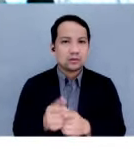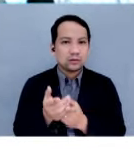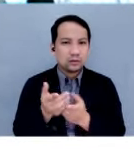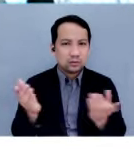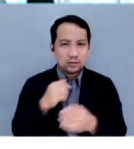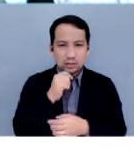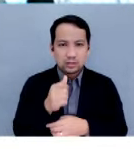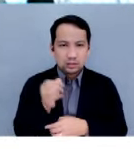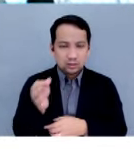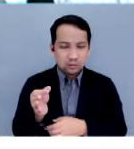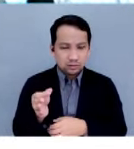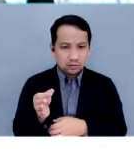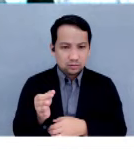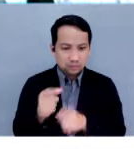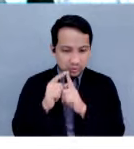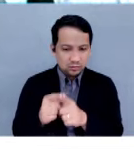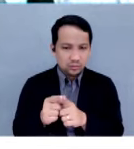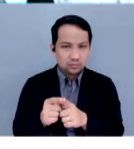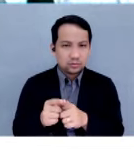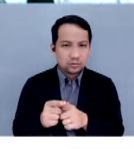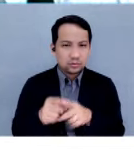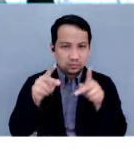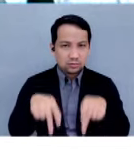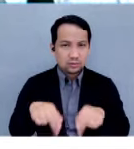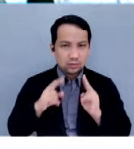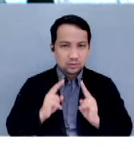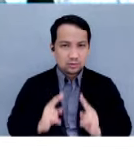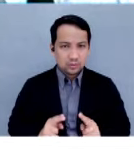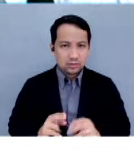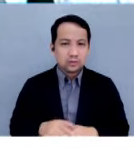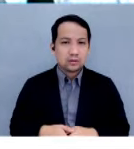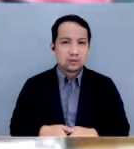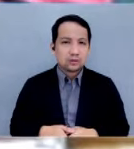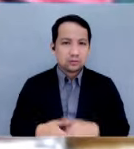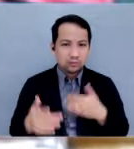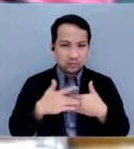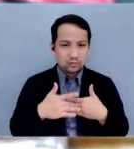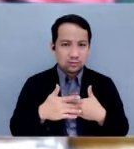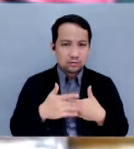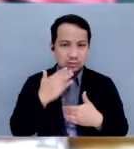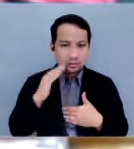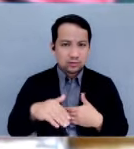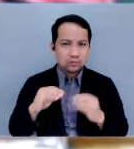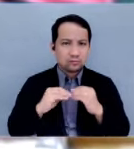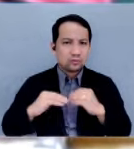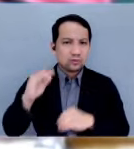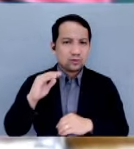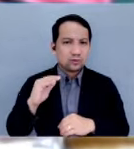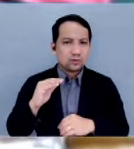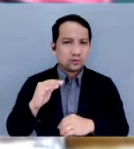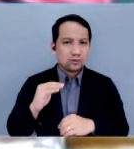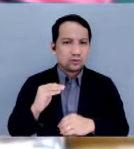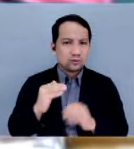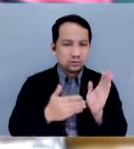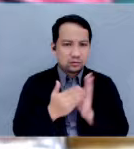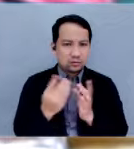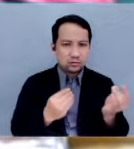mumurahin yung taong naka-uniforme, mumurahin, wawalang hiyain. The most insulting action is for